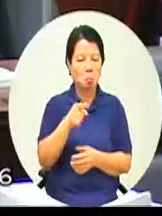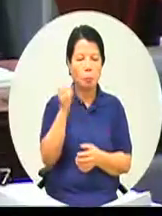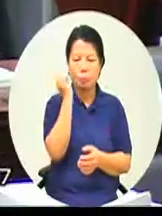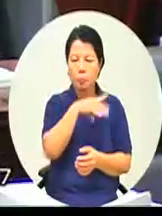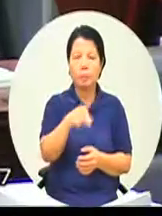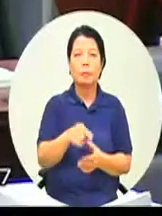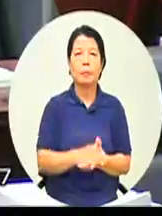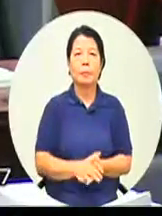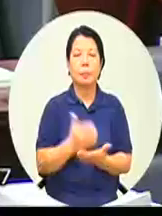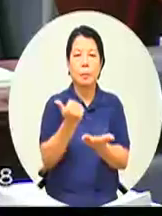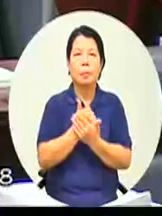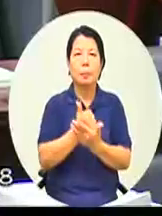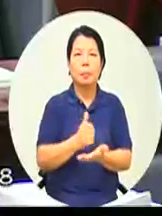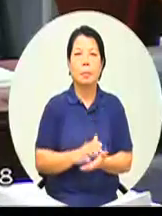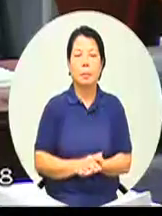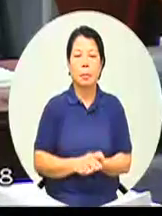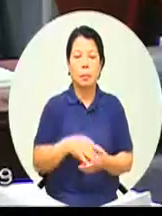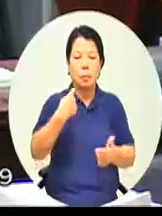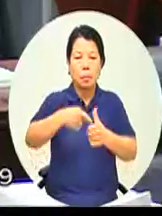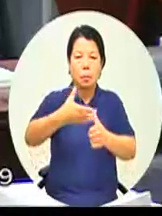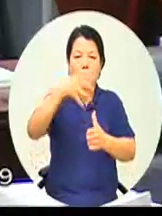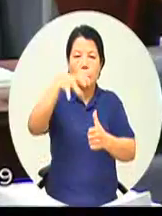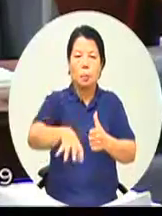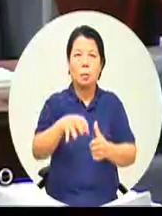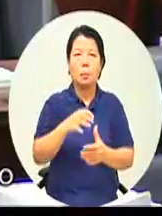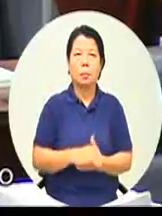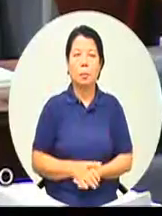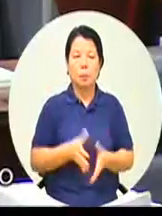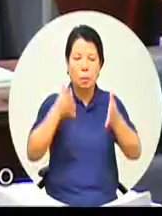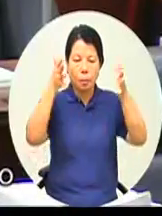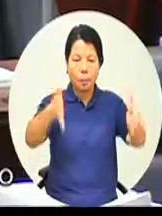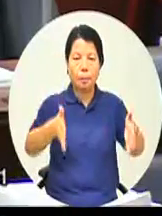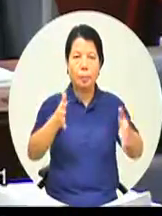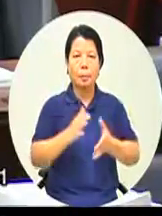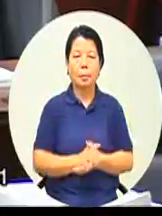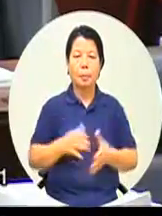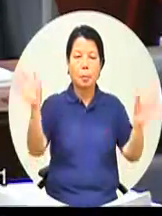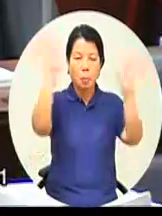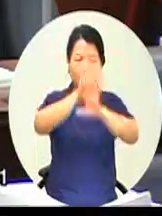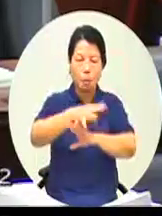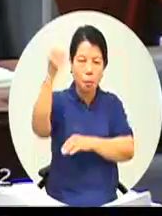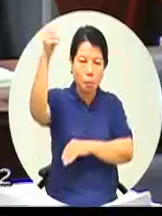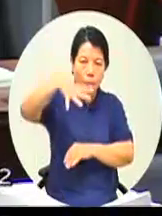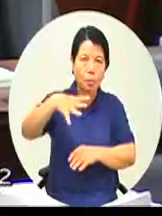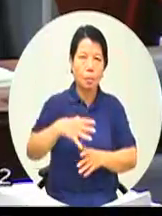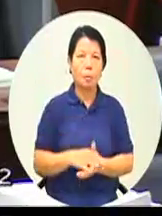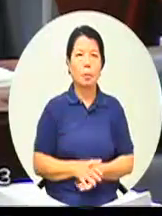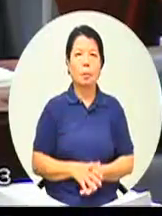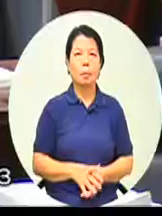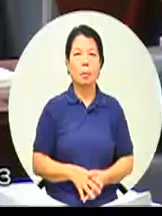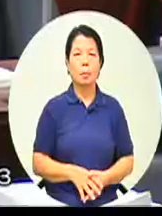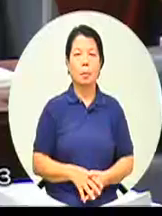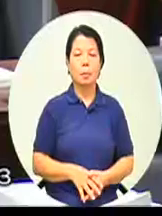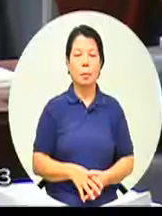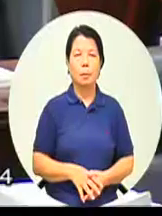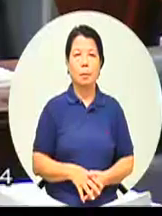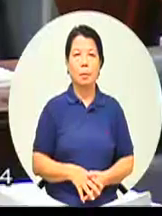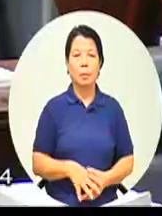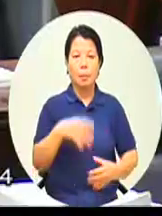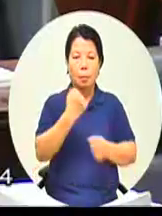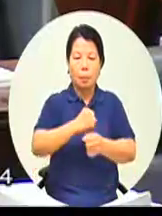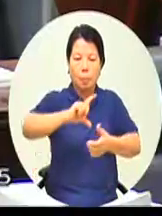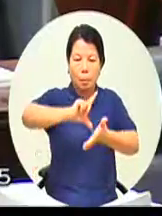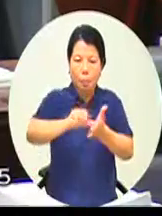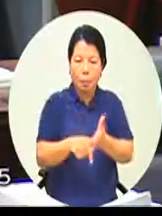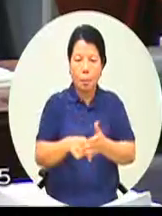哦，是咪请咱哦，咱的教育局吼、哦，针对这一点吼、哦，夜间照明吼、哦，来做一个时间